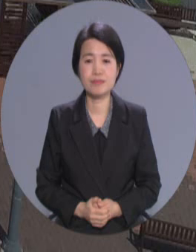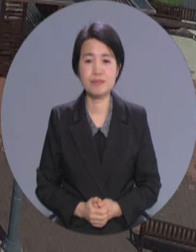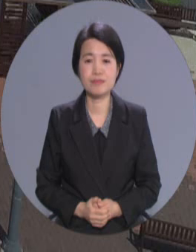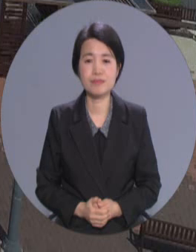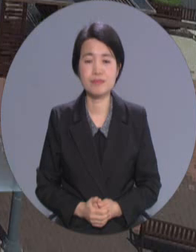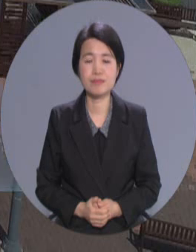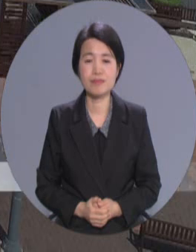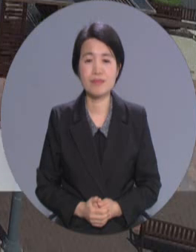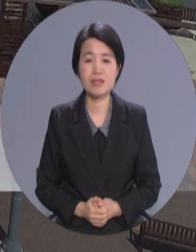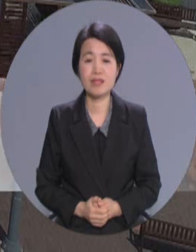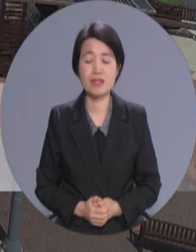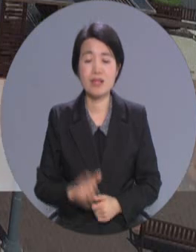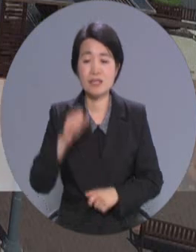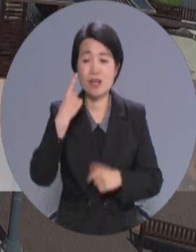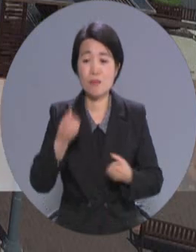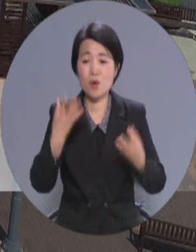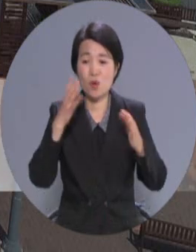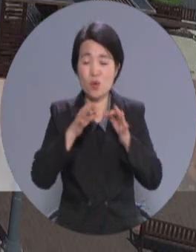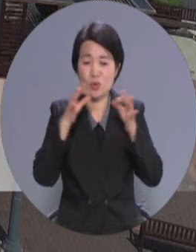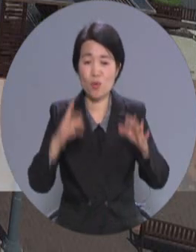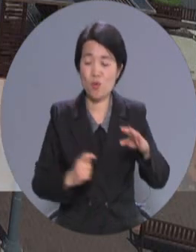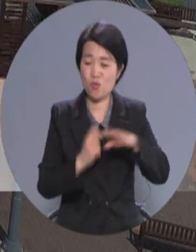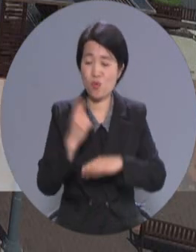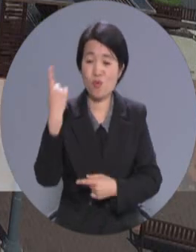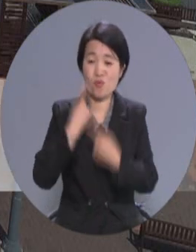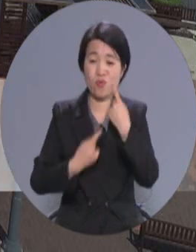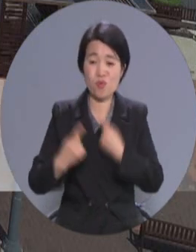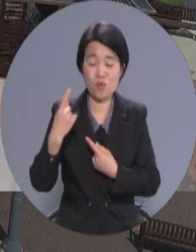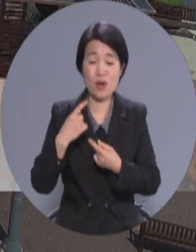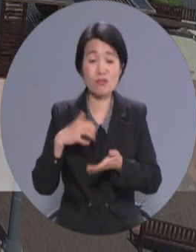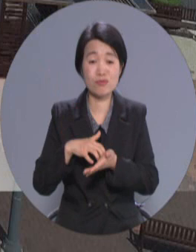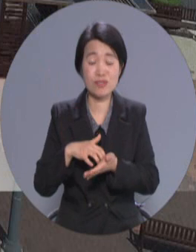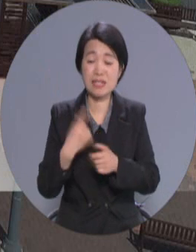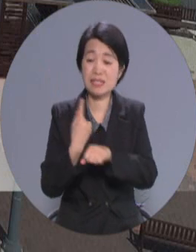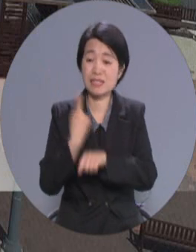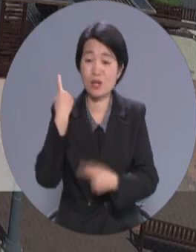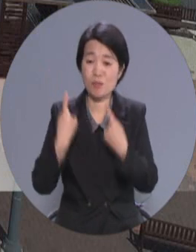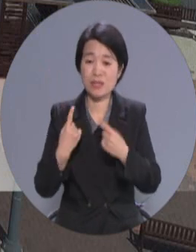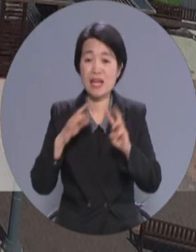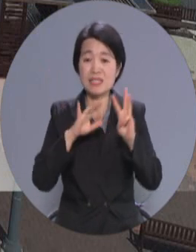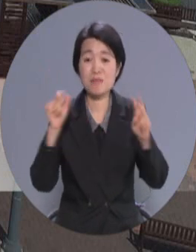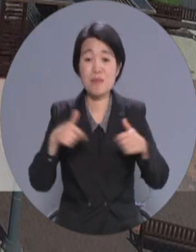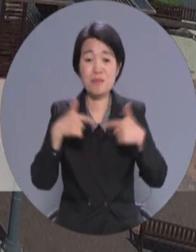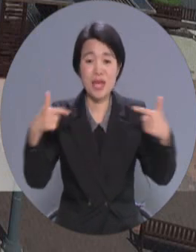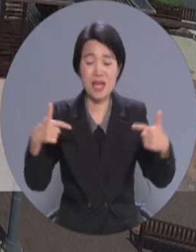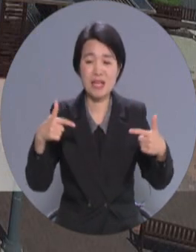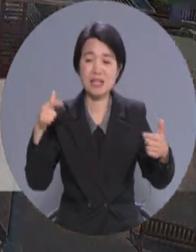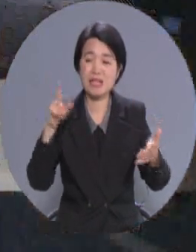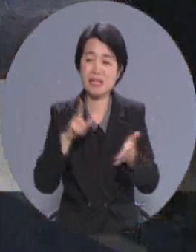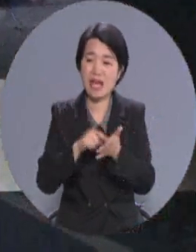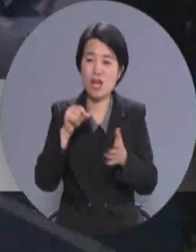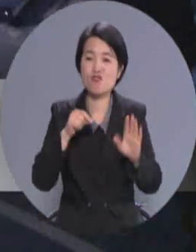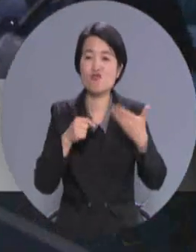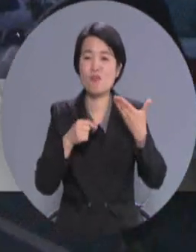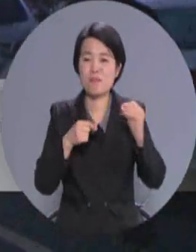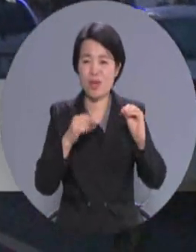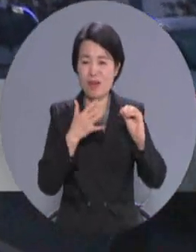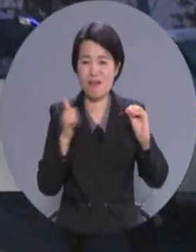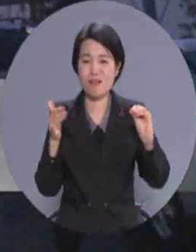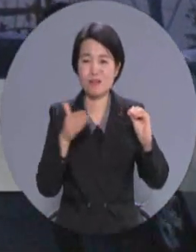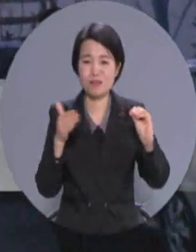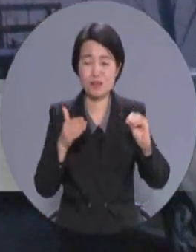지난 설연휴 기간 동안 고흥을 찾은 관광객은 지난해보다 세배 가량 증가한 9만여 명인 것으로